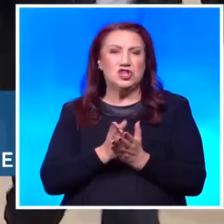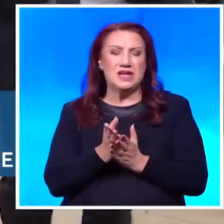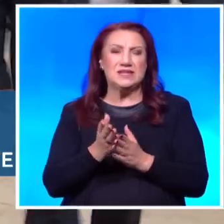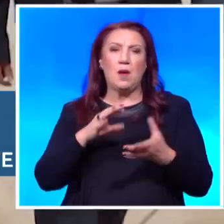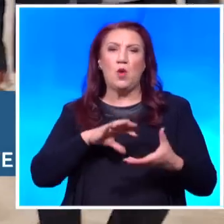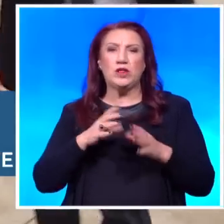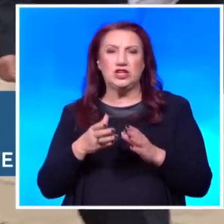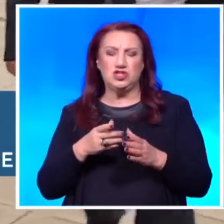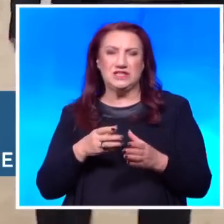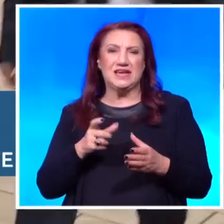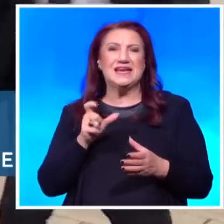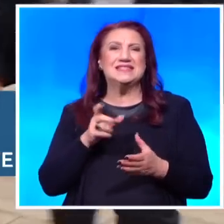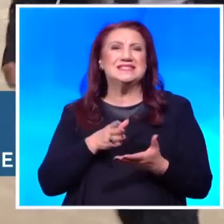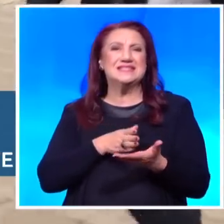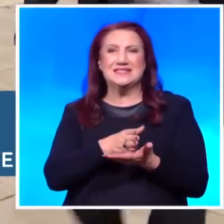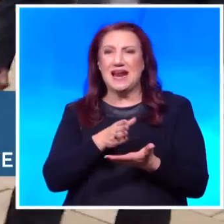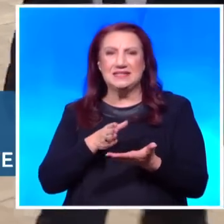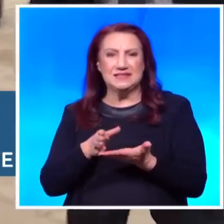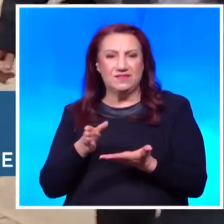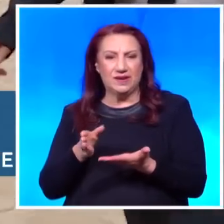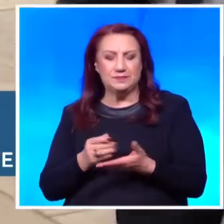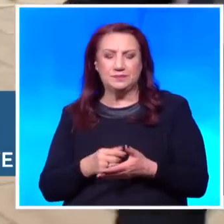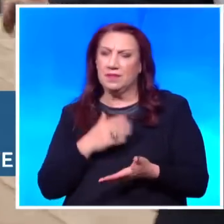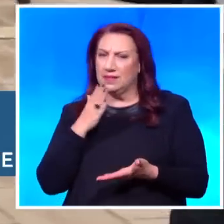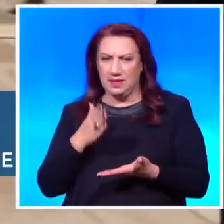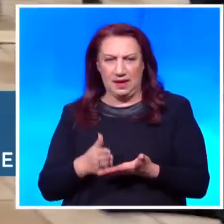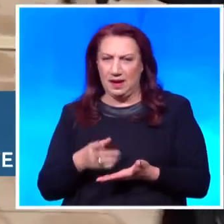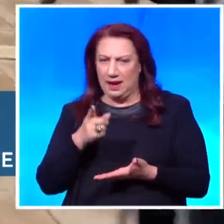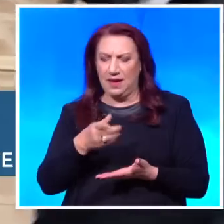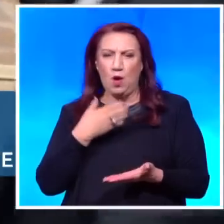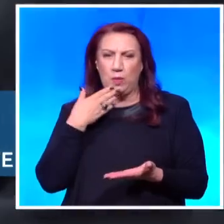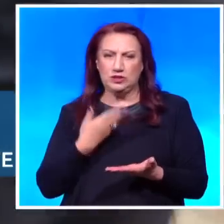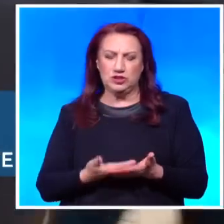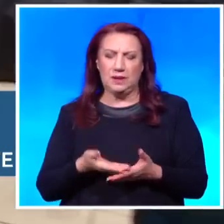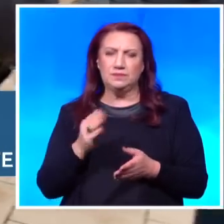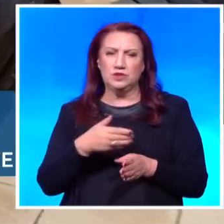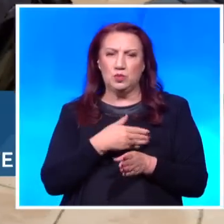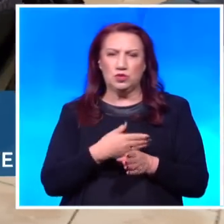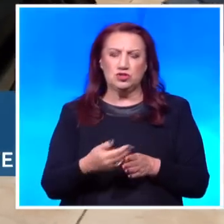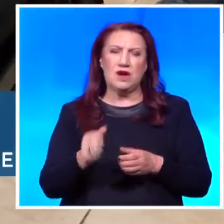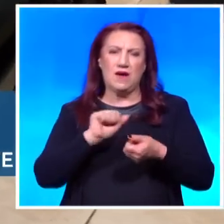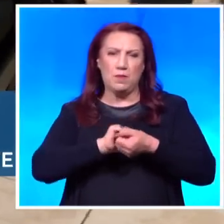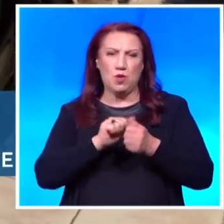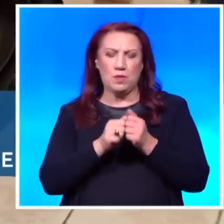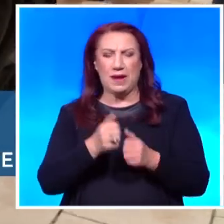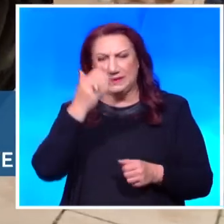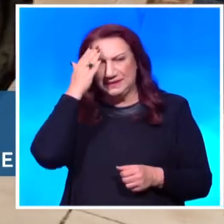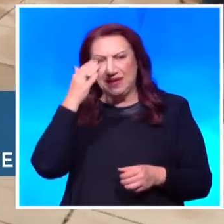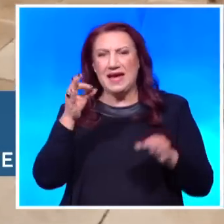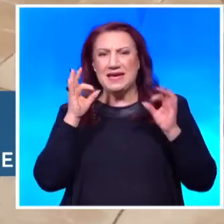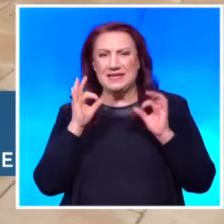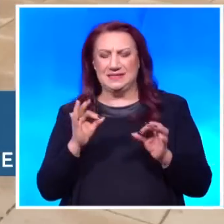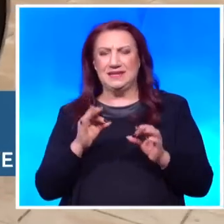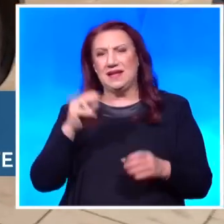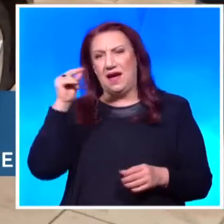финала отстраненият обвинител номер едно обещава, цитирам, да продължи битката за истина и справедливост в нашето